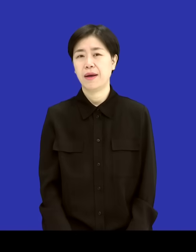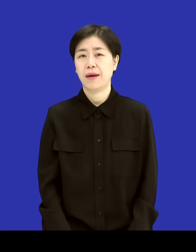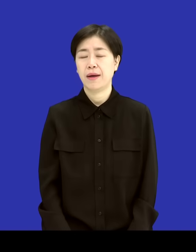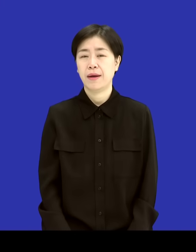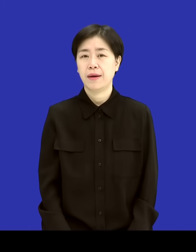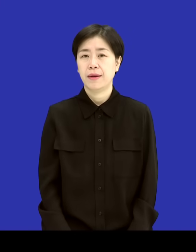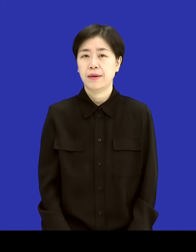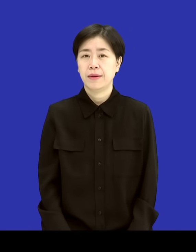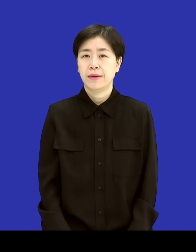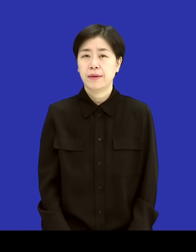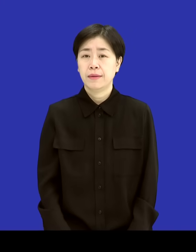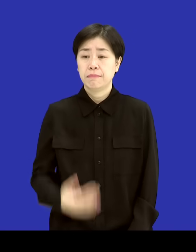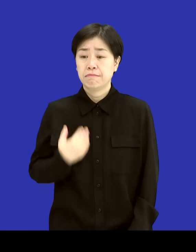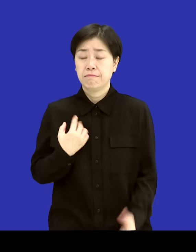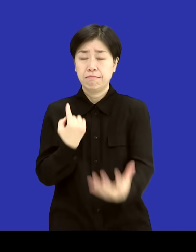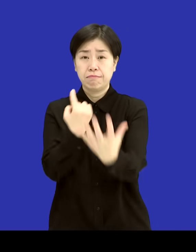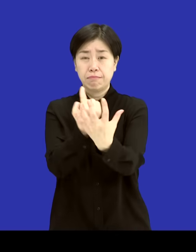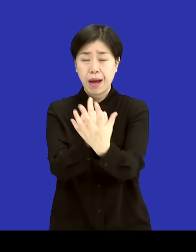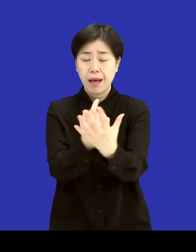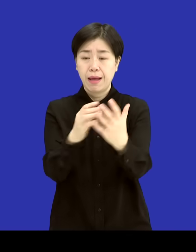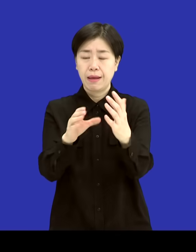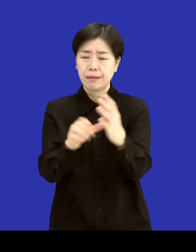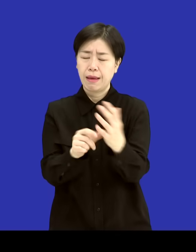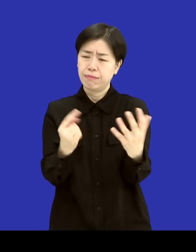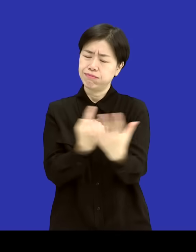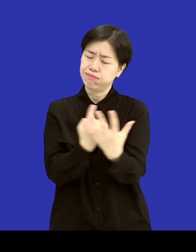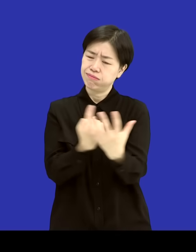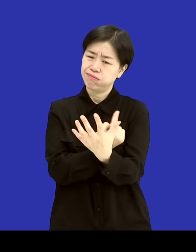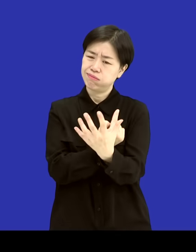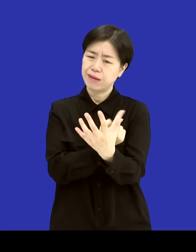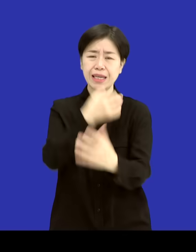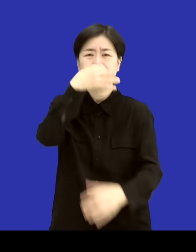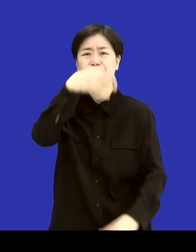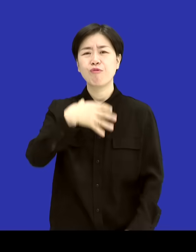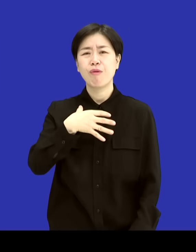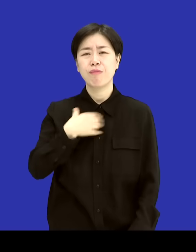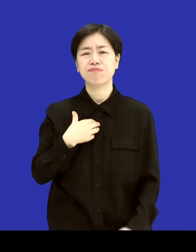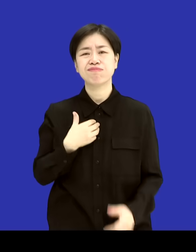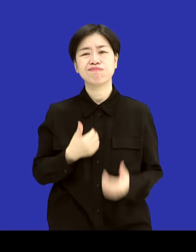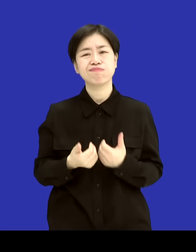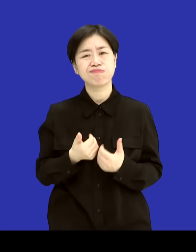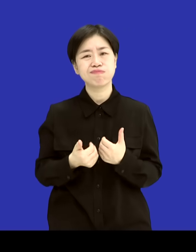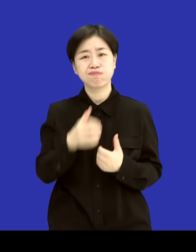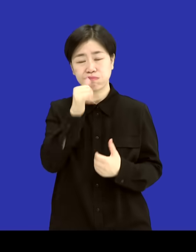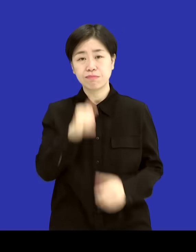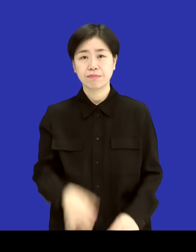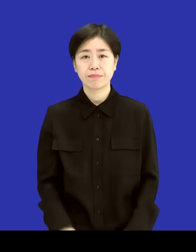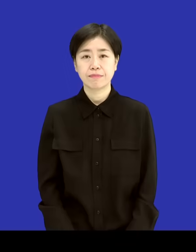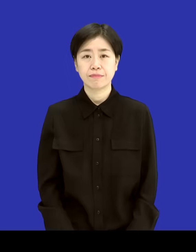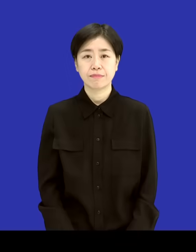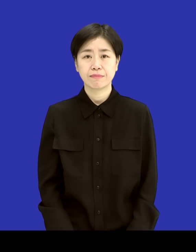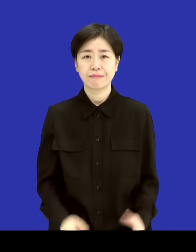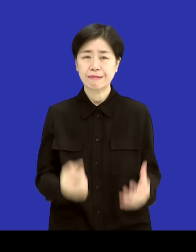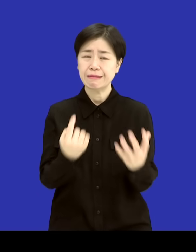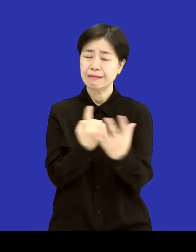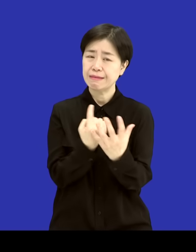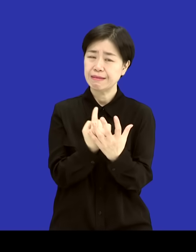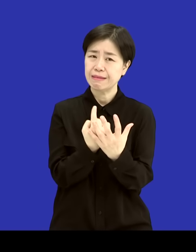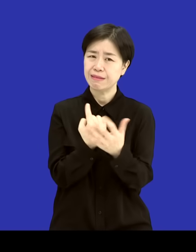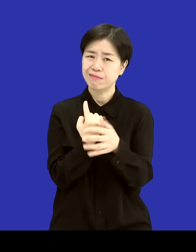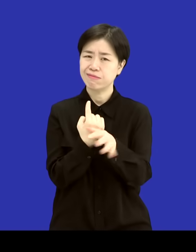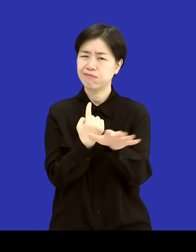가서 좀 적응하기가 좀 힘들었어요. 저도 뭔가 은따라고 해야 되나요?